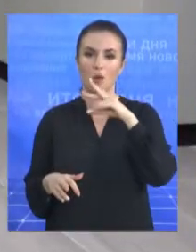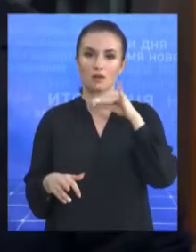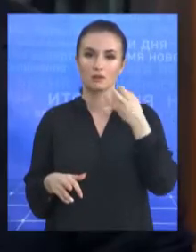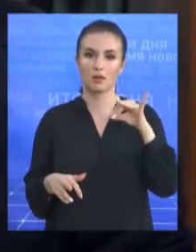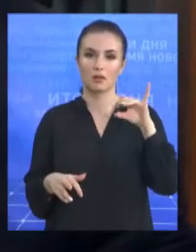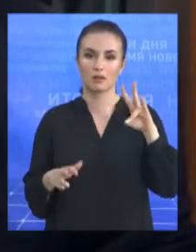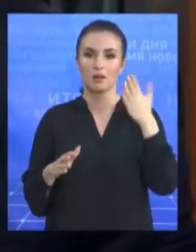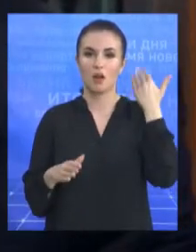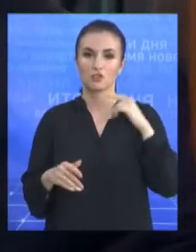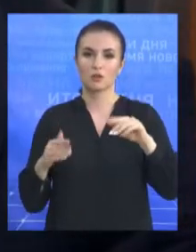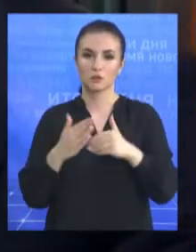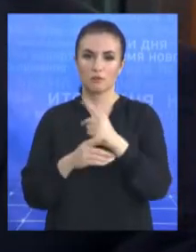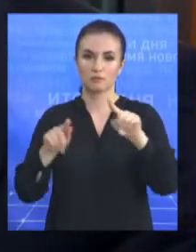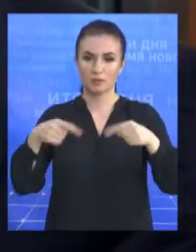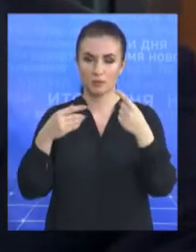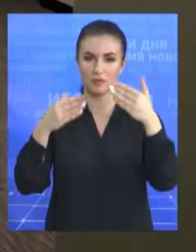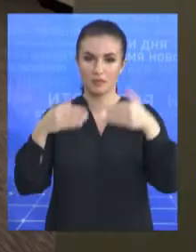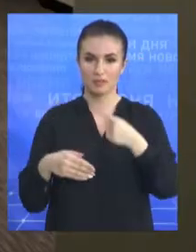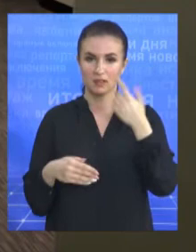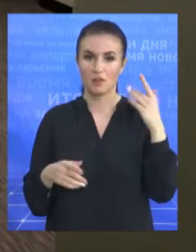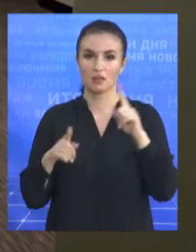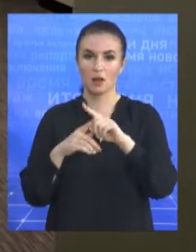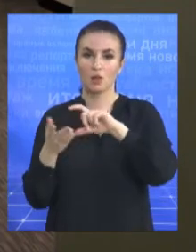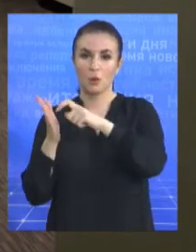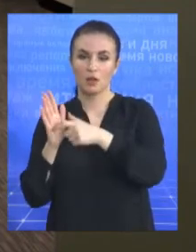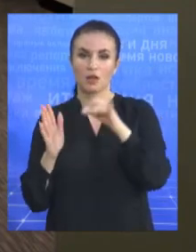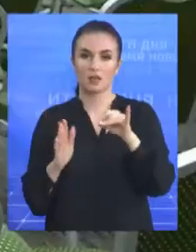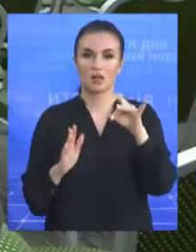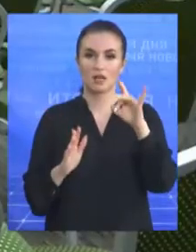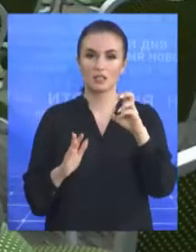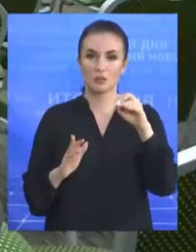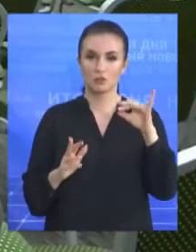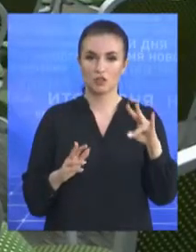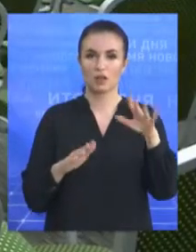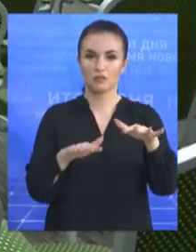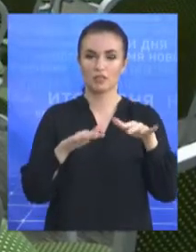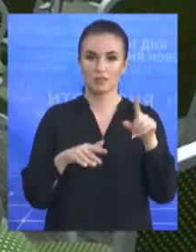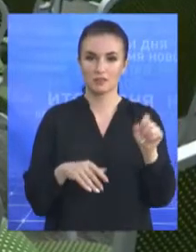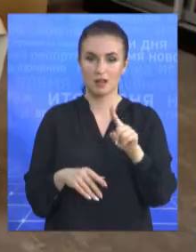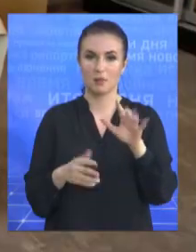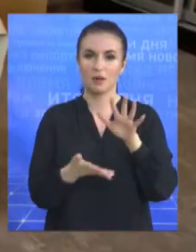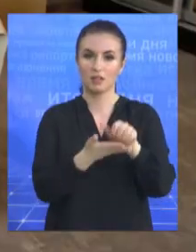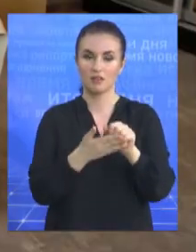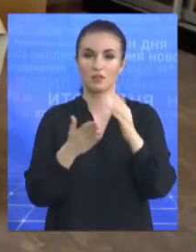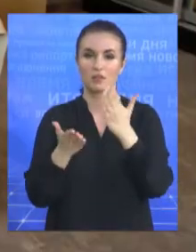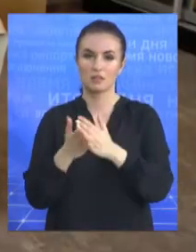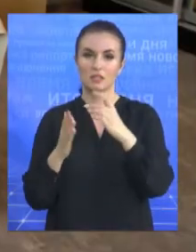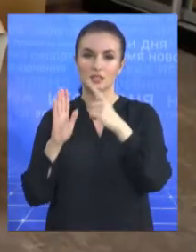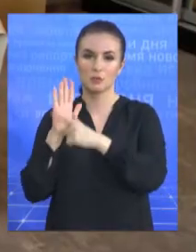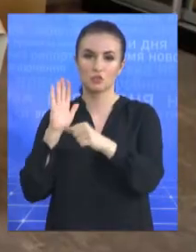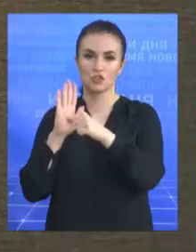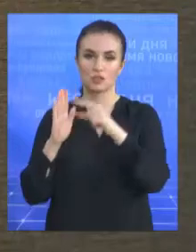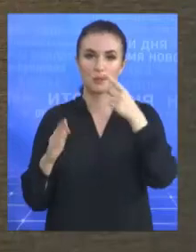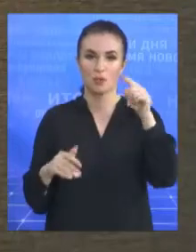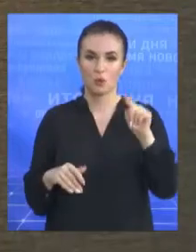Inn, который недавно серьезно обновился. Это касается как номеров, так и ресепшена и конференц-зала. Для бронирования доступны